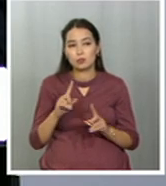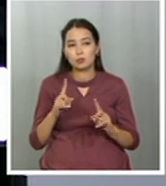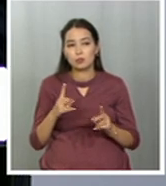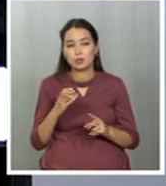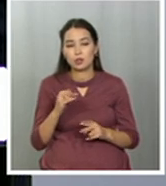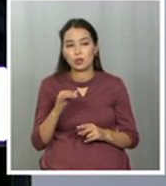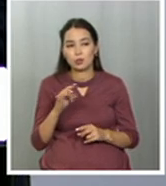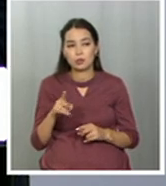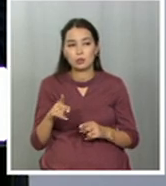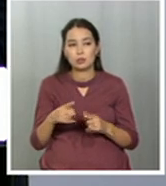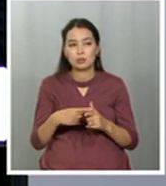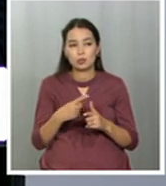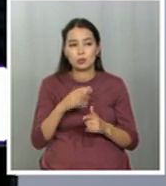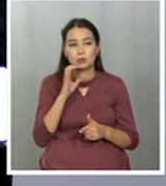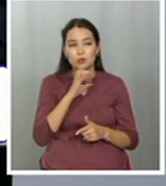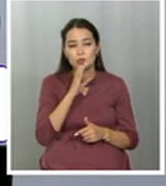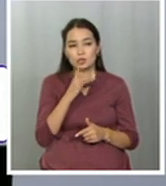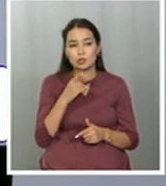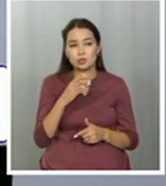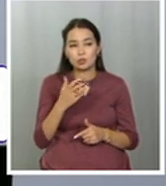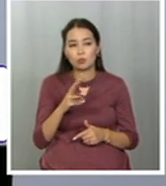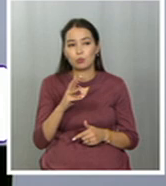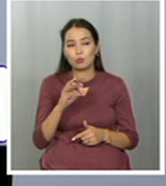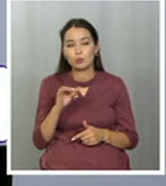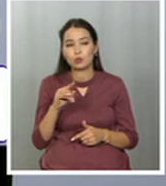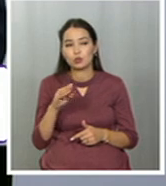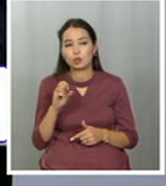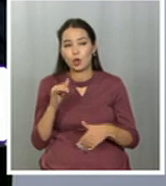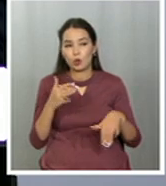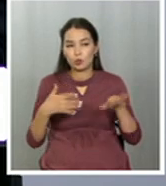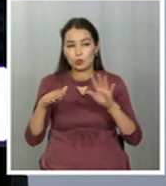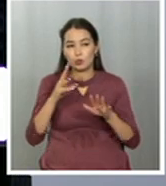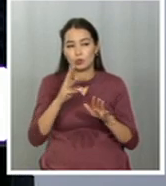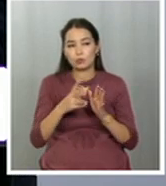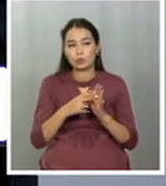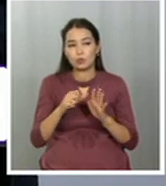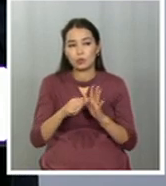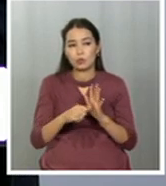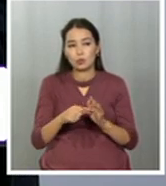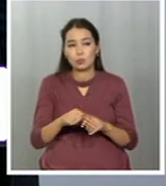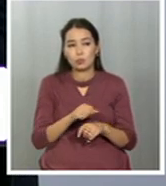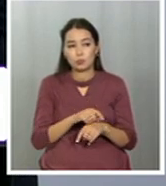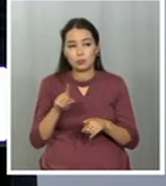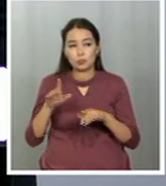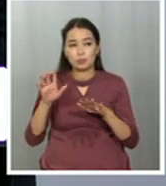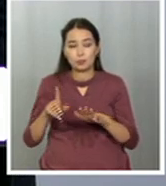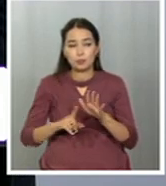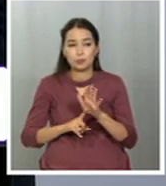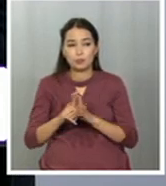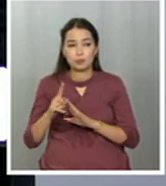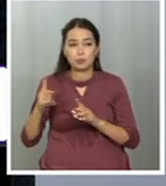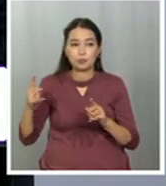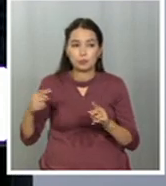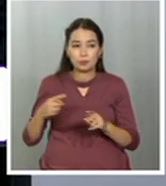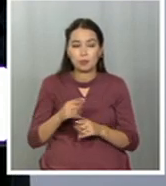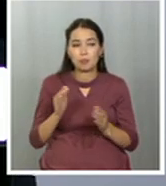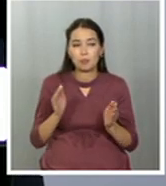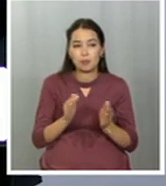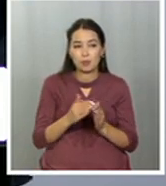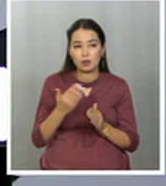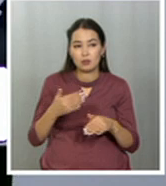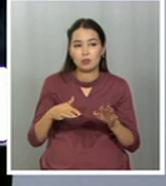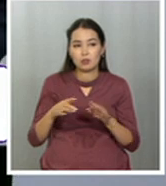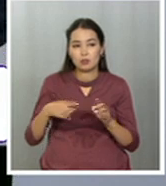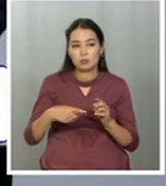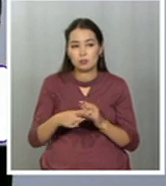Мұстау тауының етегінен басталып, кіші ұластыға ол ары қарай Бозайыр құмға сіңеді. Енді